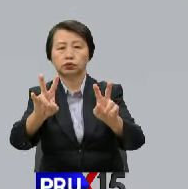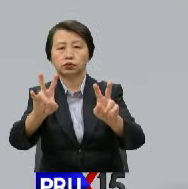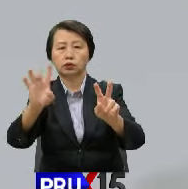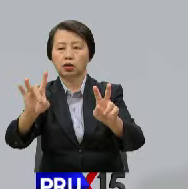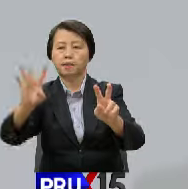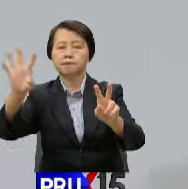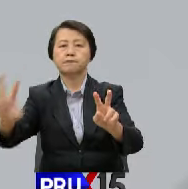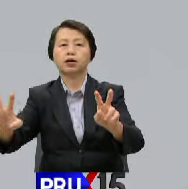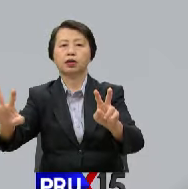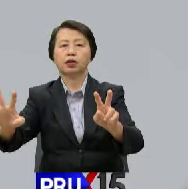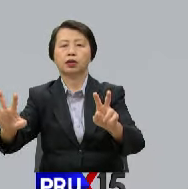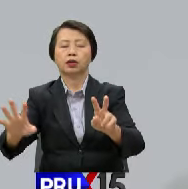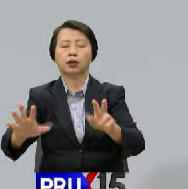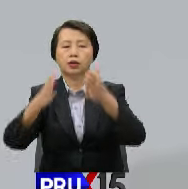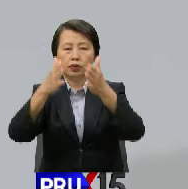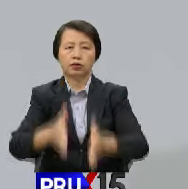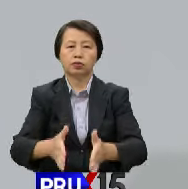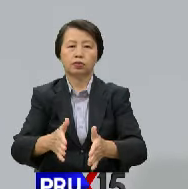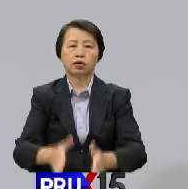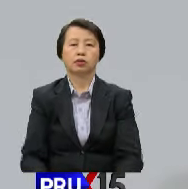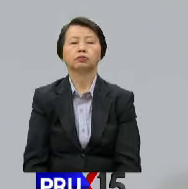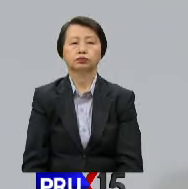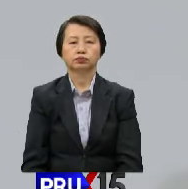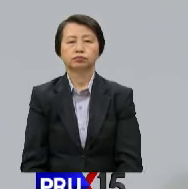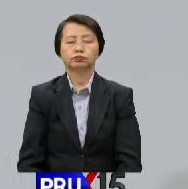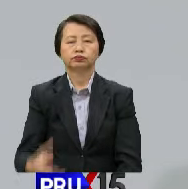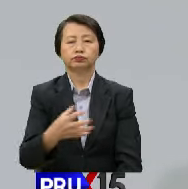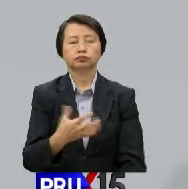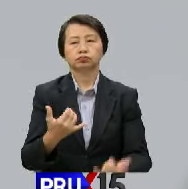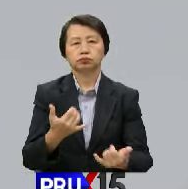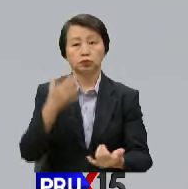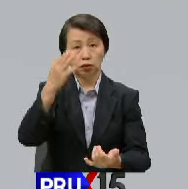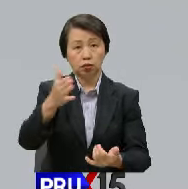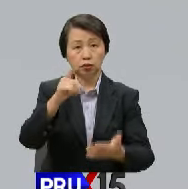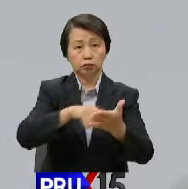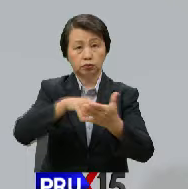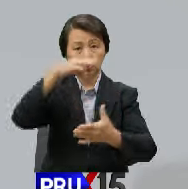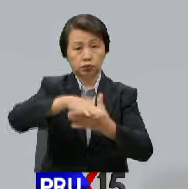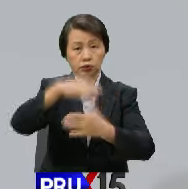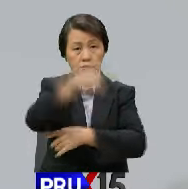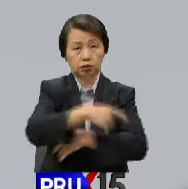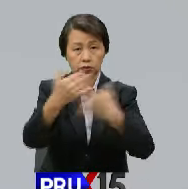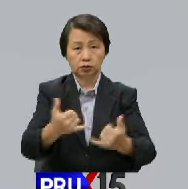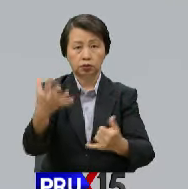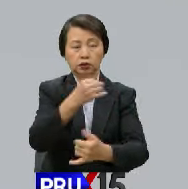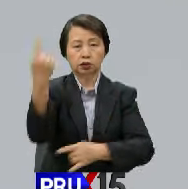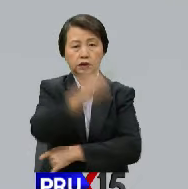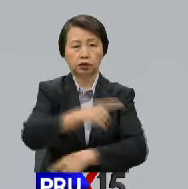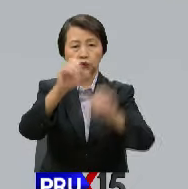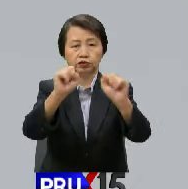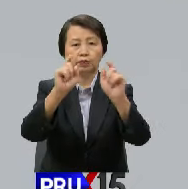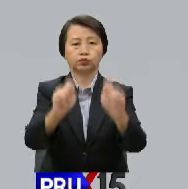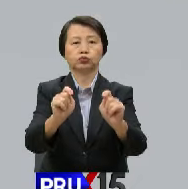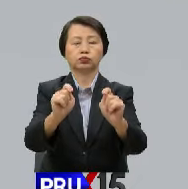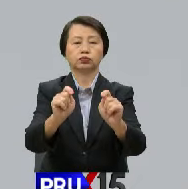784 pengundi secara keseluruhannya yang mana akan mengundi pada hari ini dan juga pada hari Sabtu ini